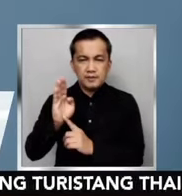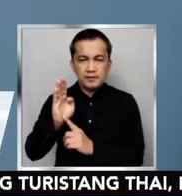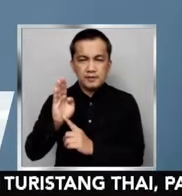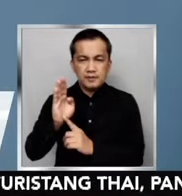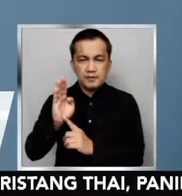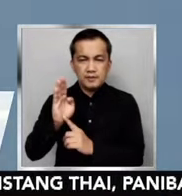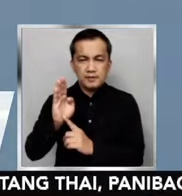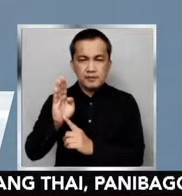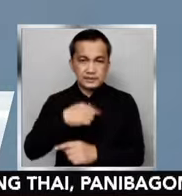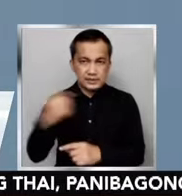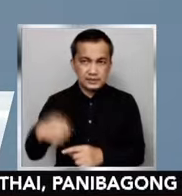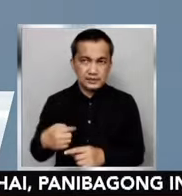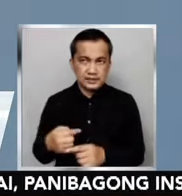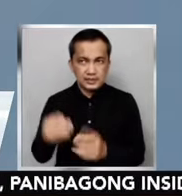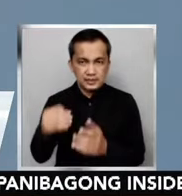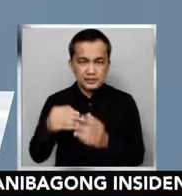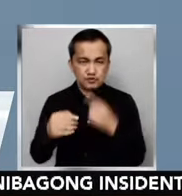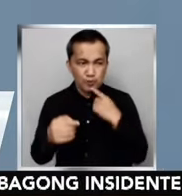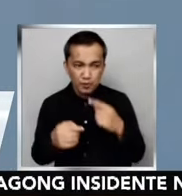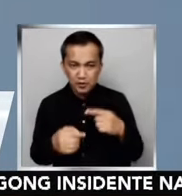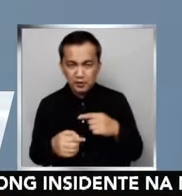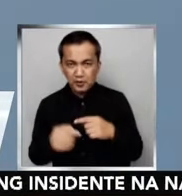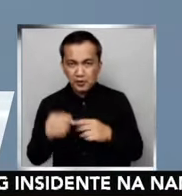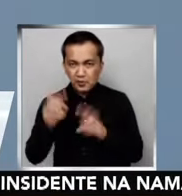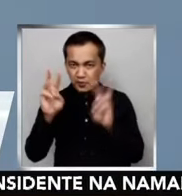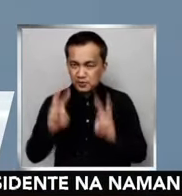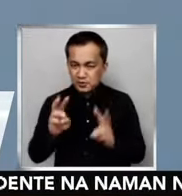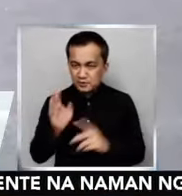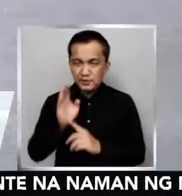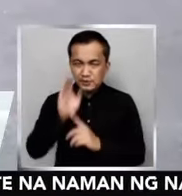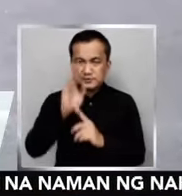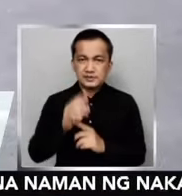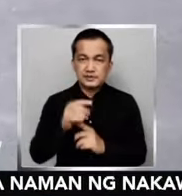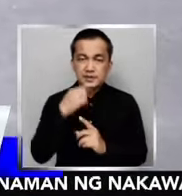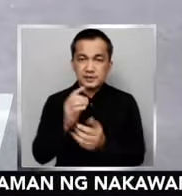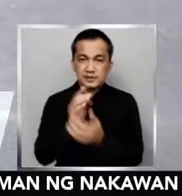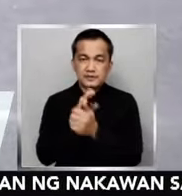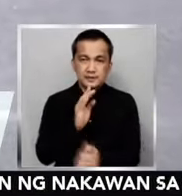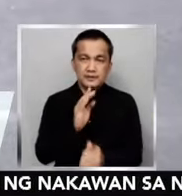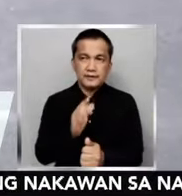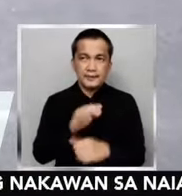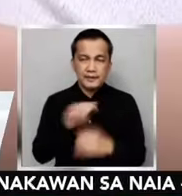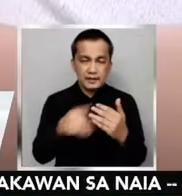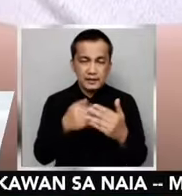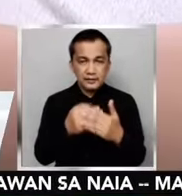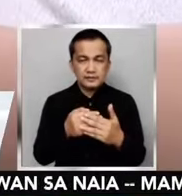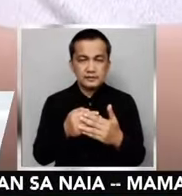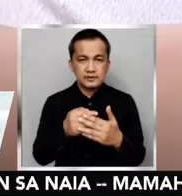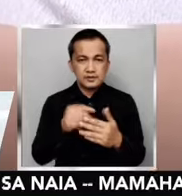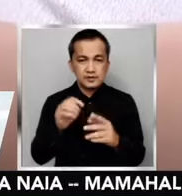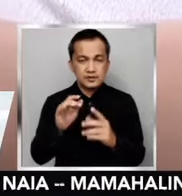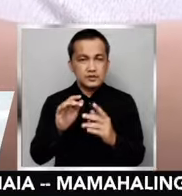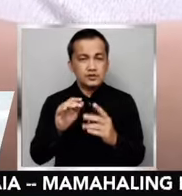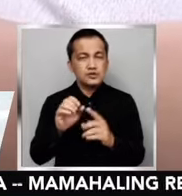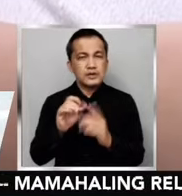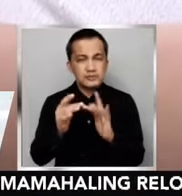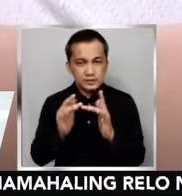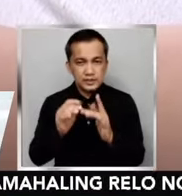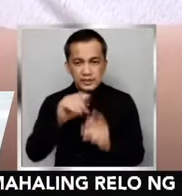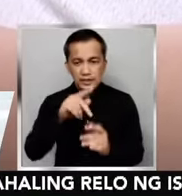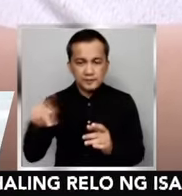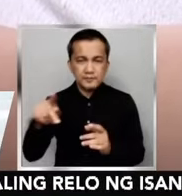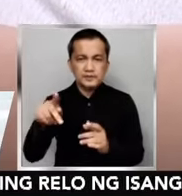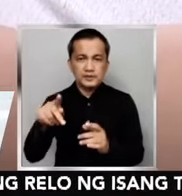ng huli bilang weather balloon lang Ayon naman sa isang eksperto Lahat naman ng Social Media apps ay nangongolekta ng